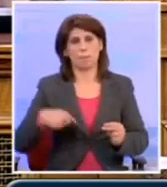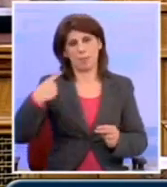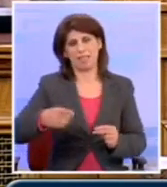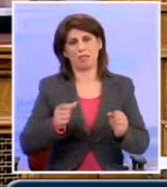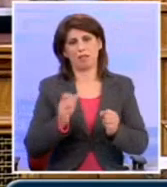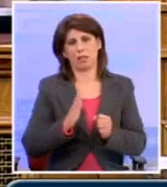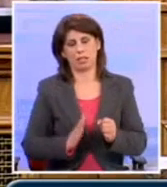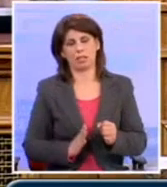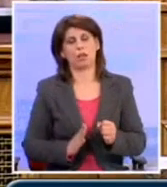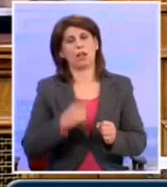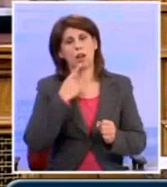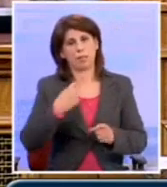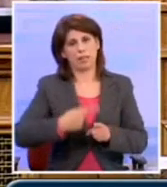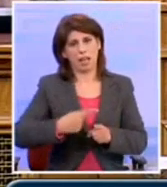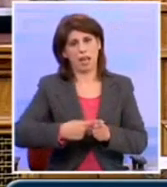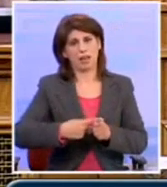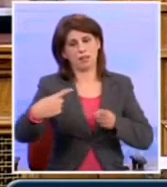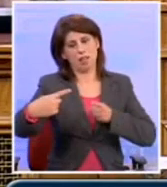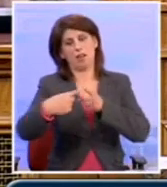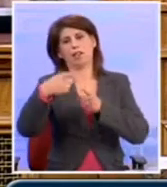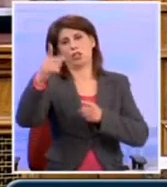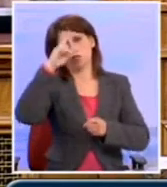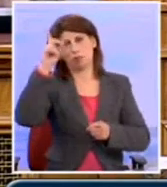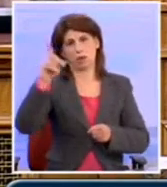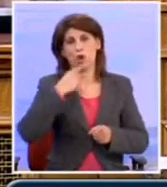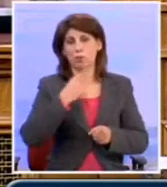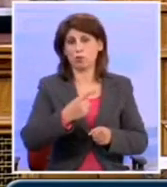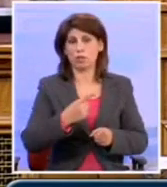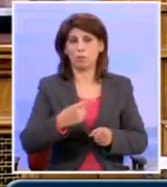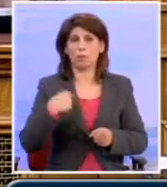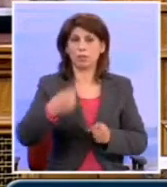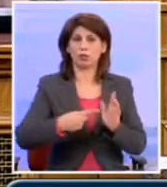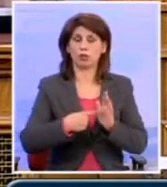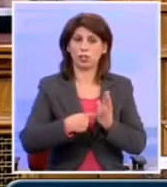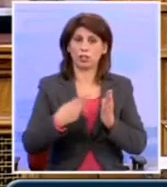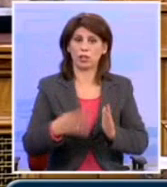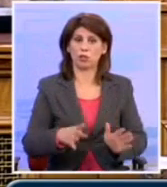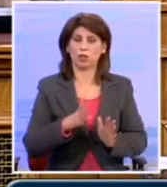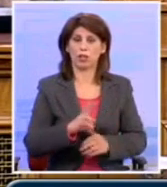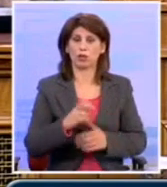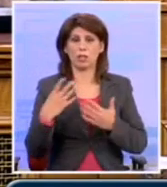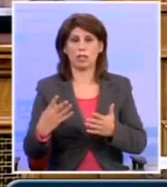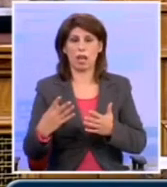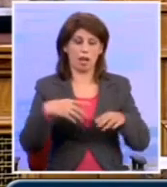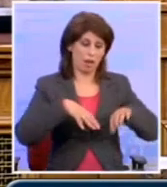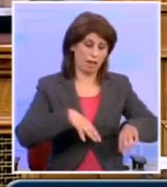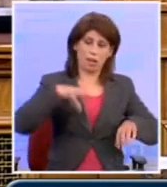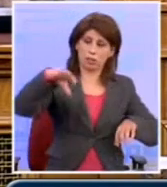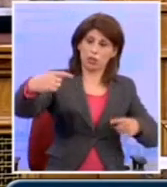κρίση, μιλάμε για Έλληνες εναντίον Γερμανών. Όπως μιλάγαμε μετά το 1929 για τον ένα λαό εναντίον του άλλου.